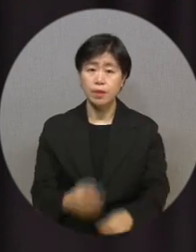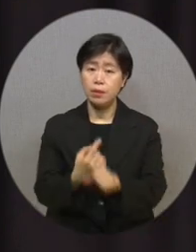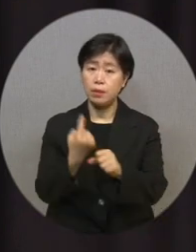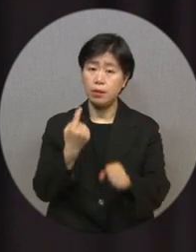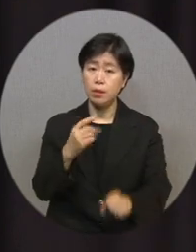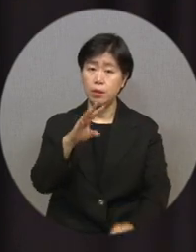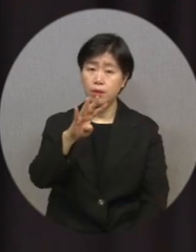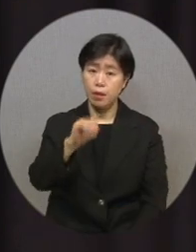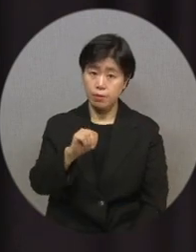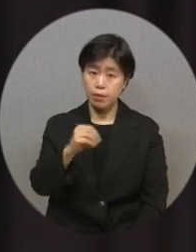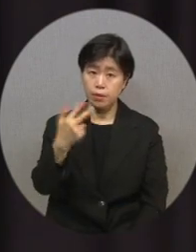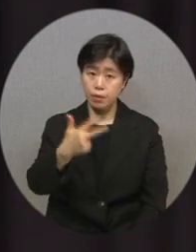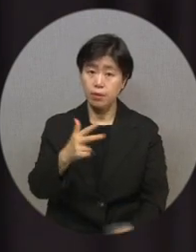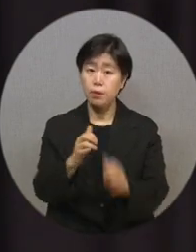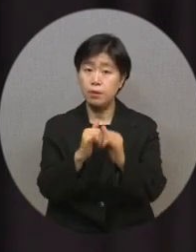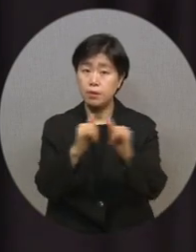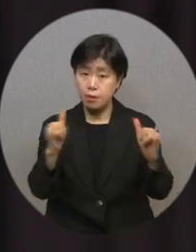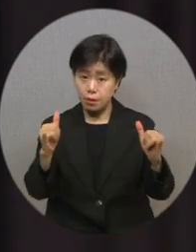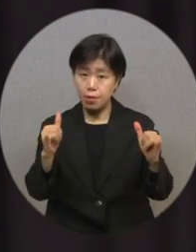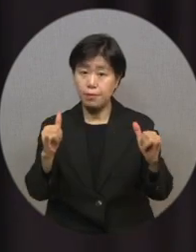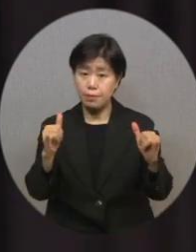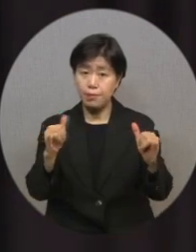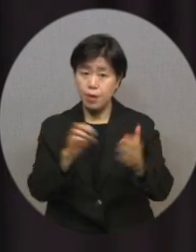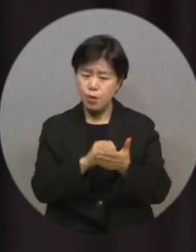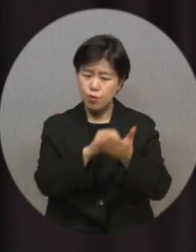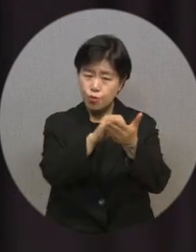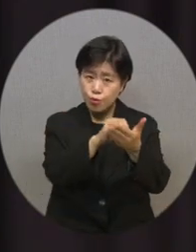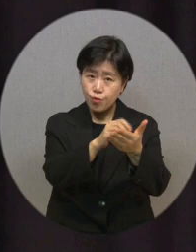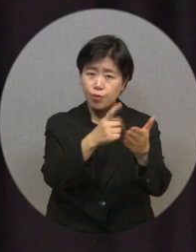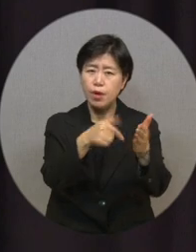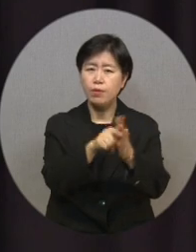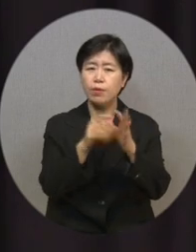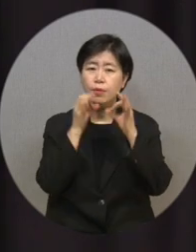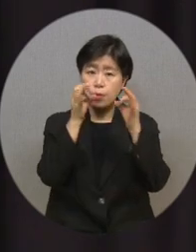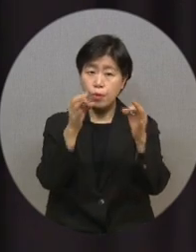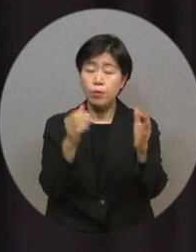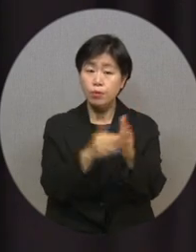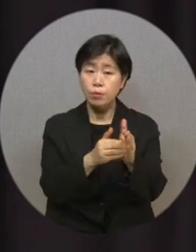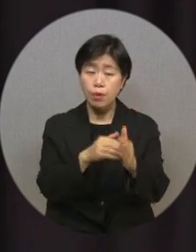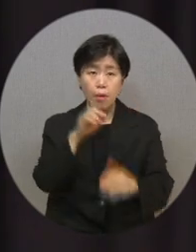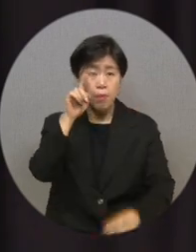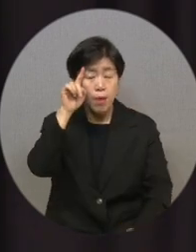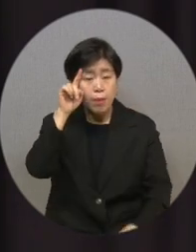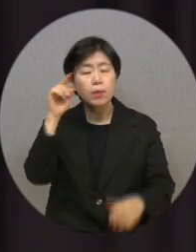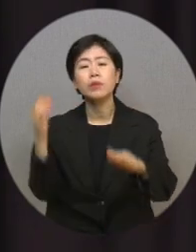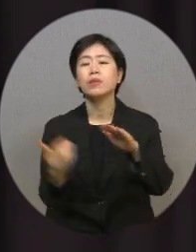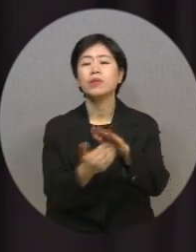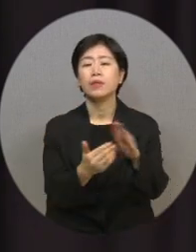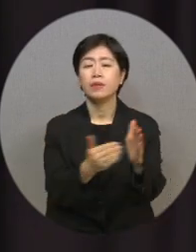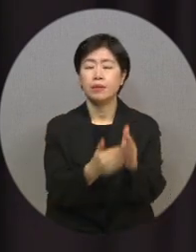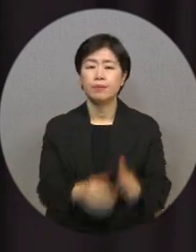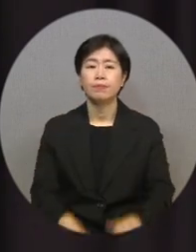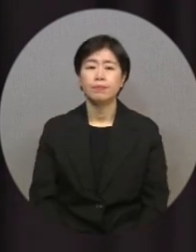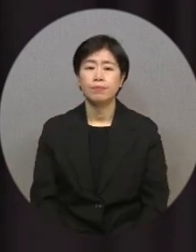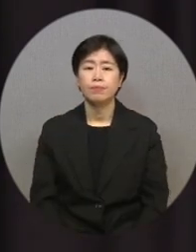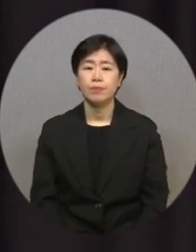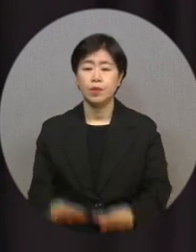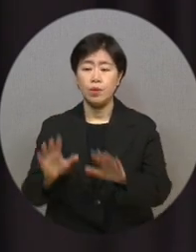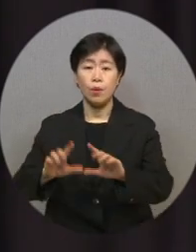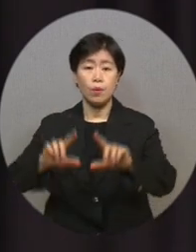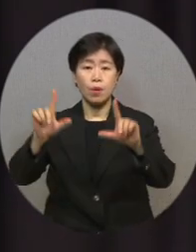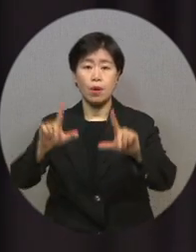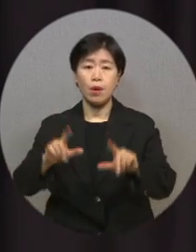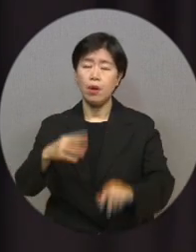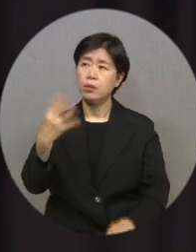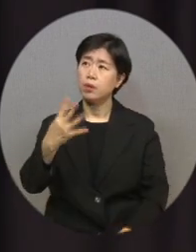저희가 목표를 세워 놓고 그걸 100% 작년에 달성을 했고요 올해는 이제 5만명 작년보다 한 4,000명 정도